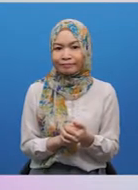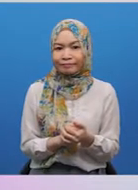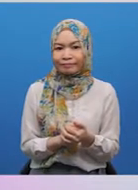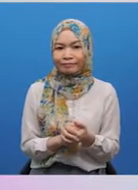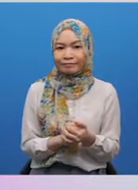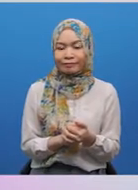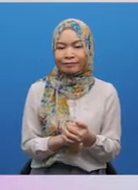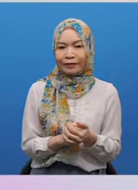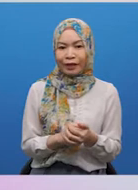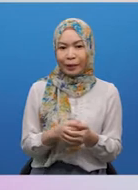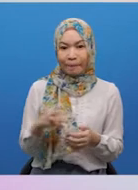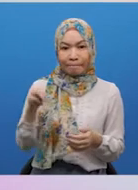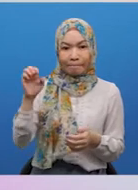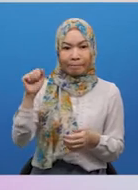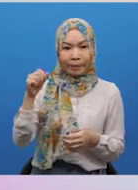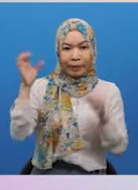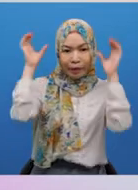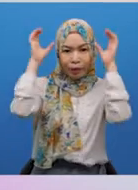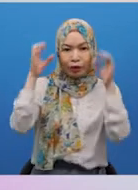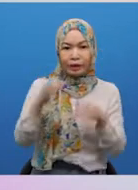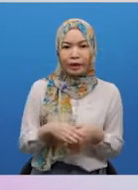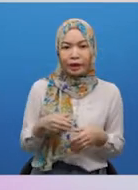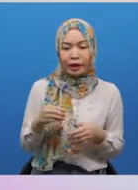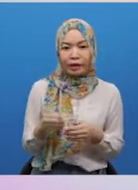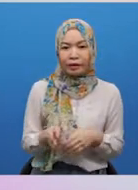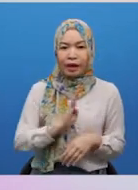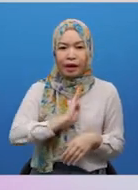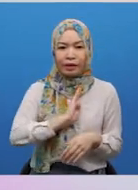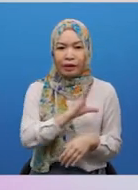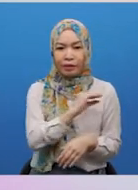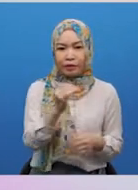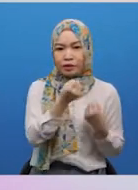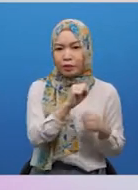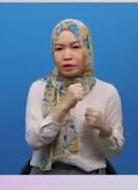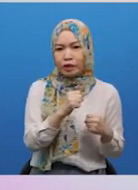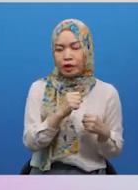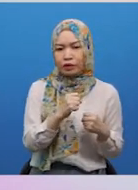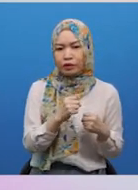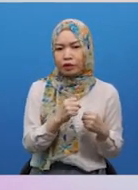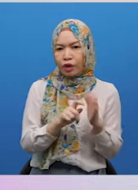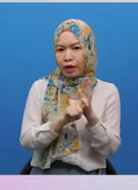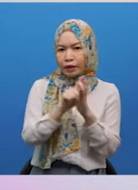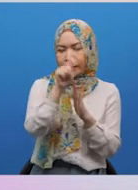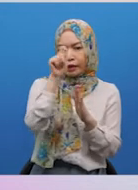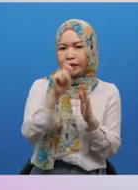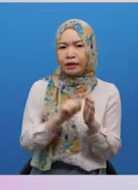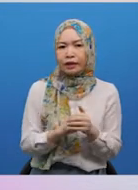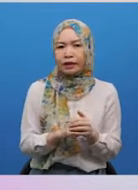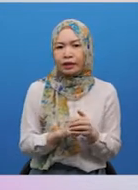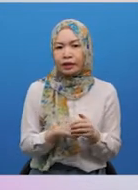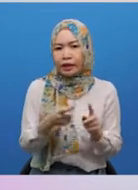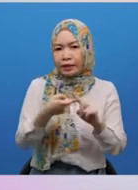Mahkota adab dan sopan santun lebih tinggi nilainya daripada mahkota yang